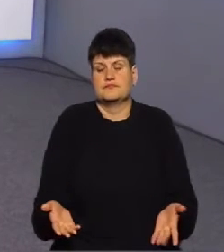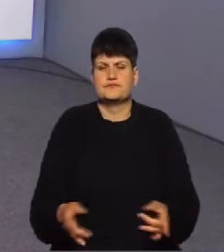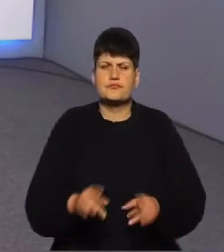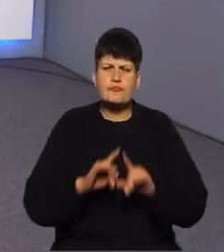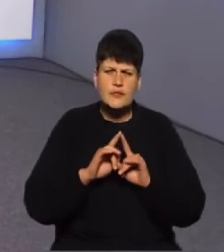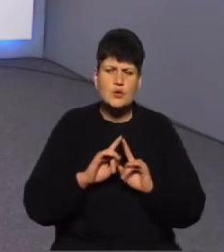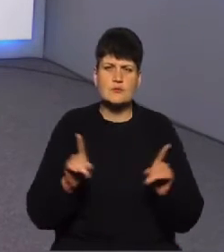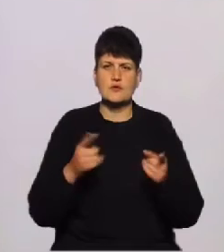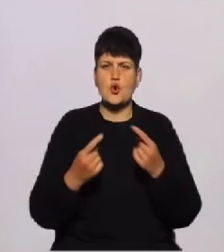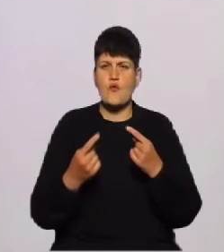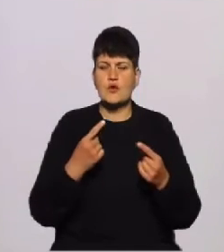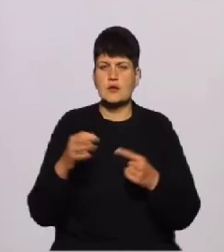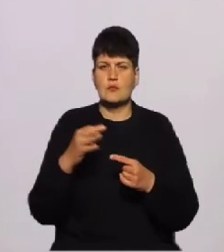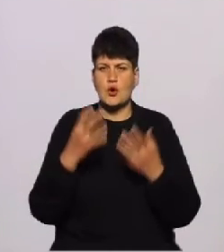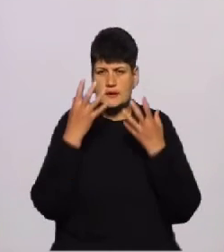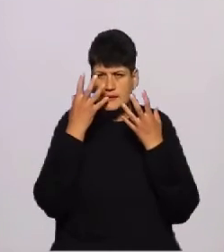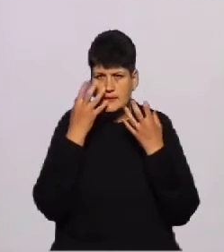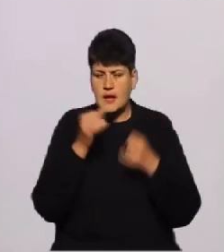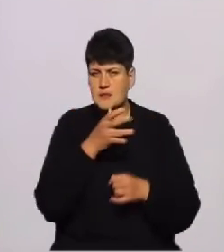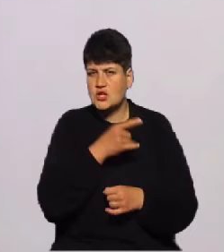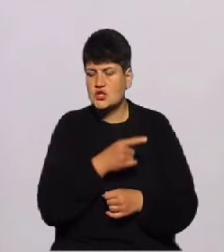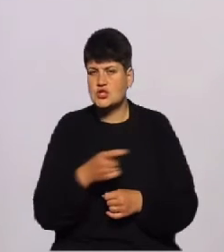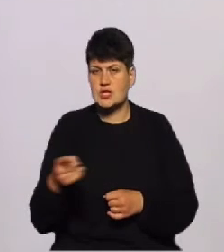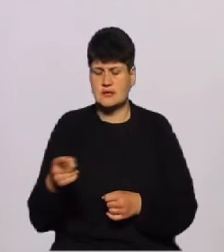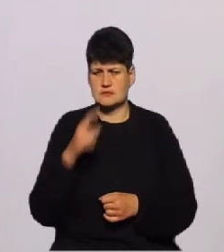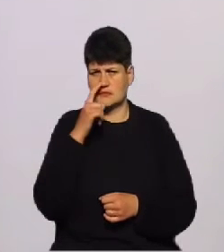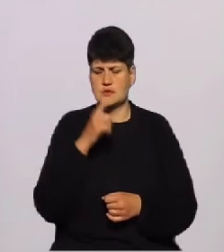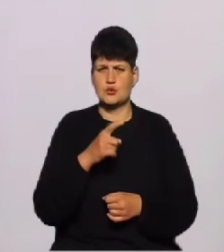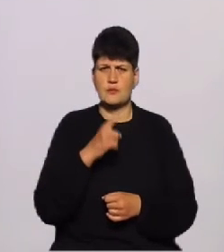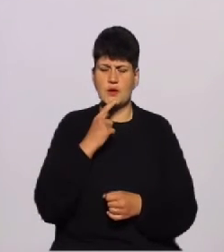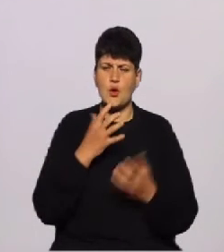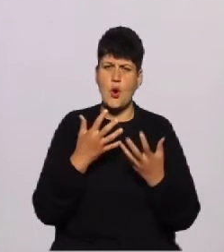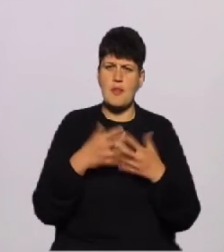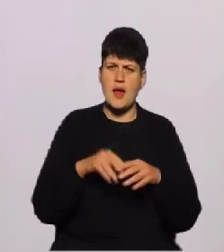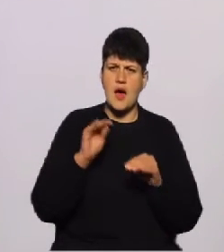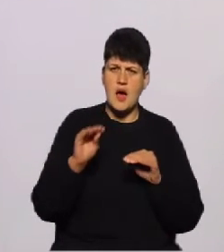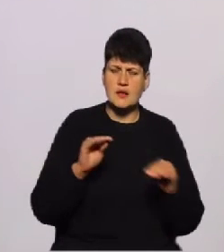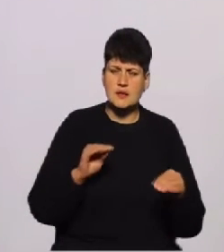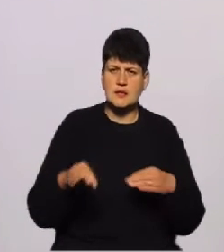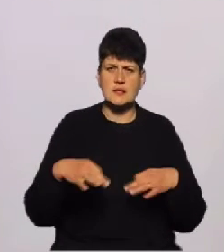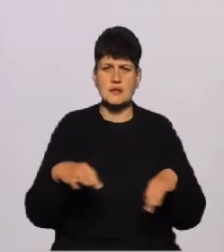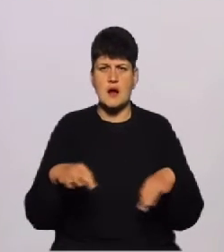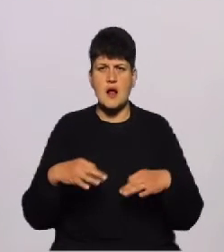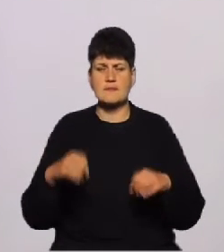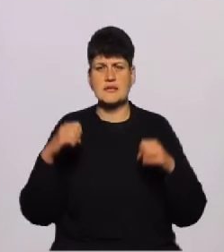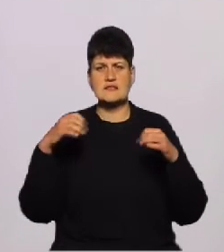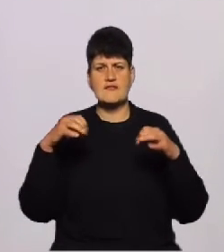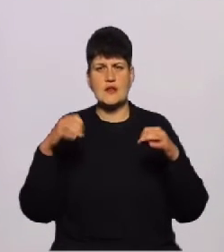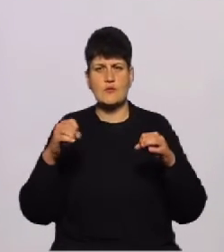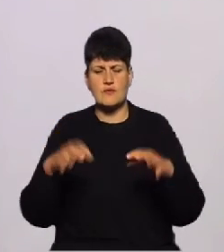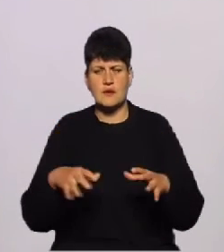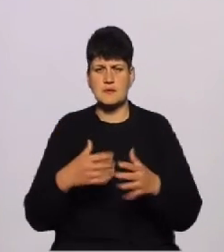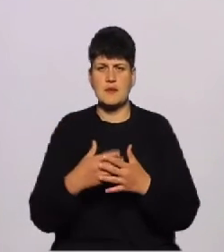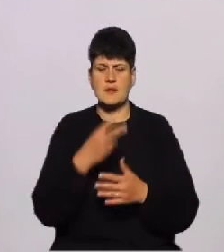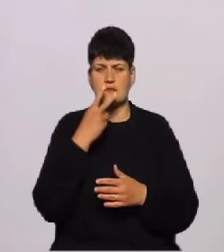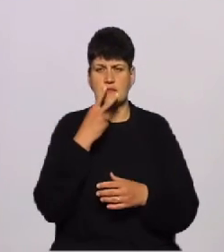про темну пору доби. Тобто, взагалі не зрозуміло, чи обладнані ці транспортні засоби якимись світловими приладами, які би десь позначали їх